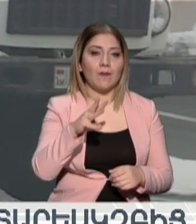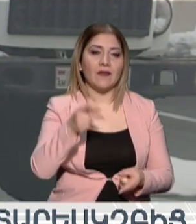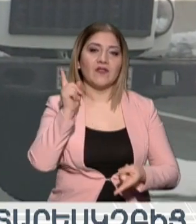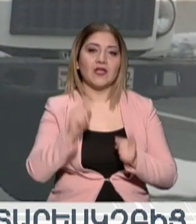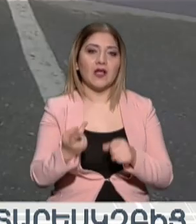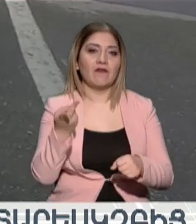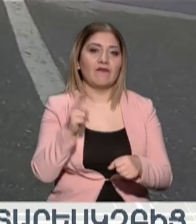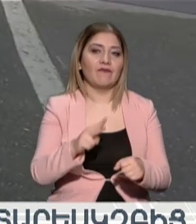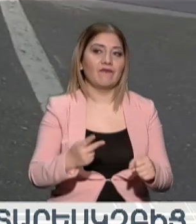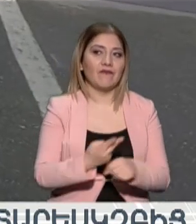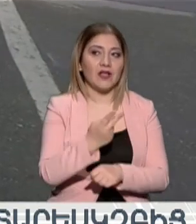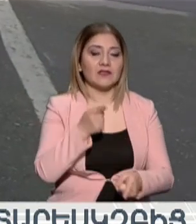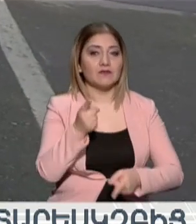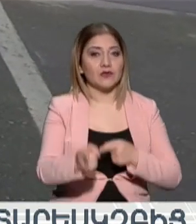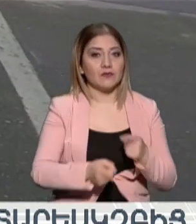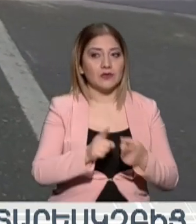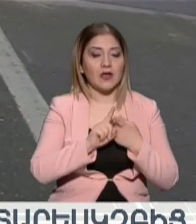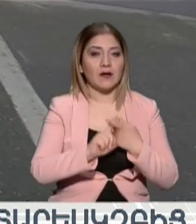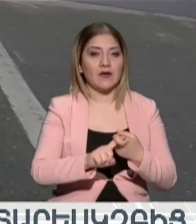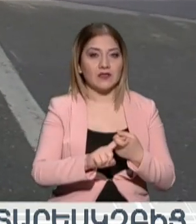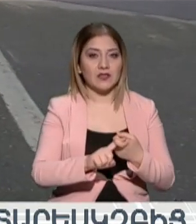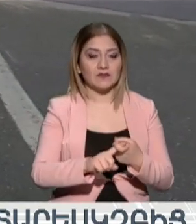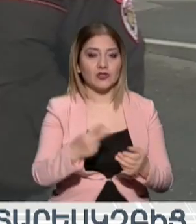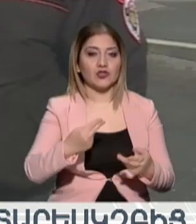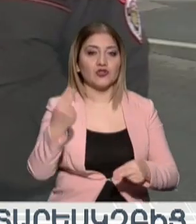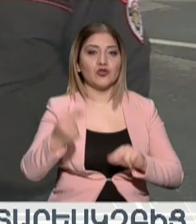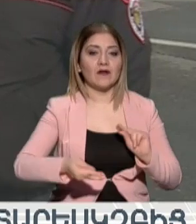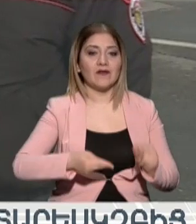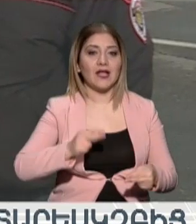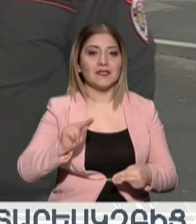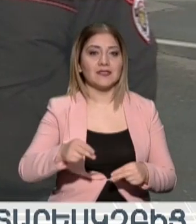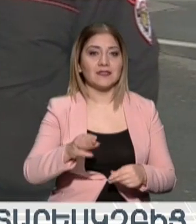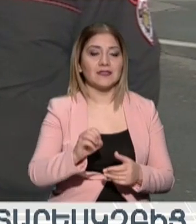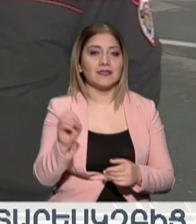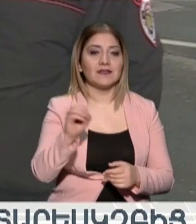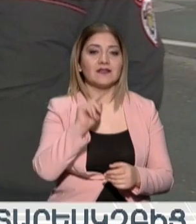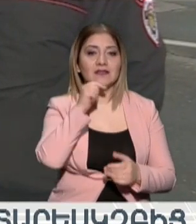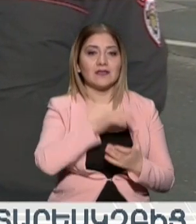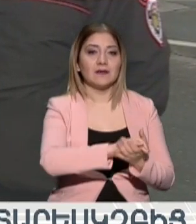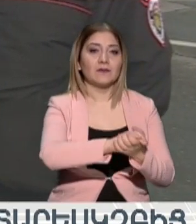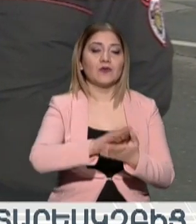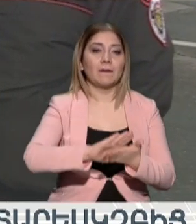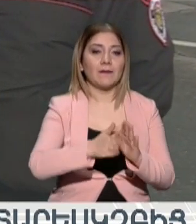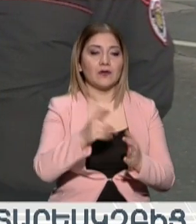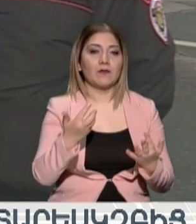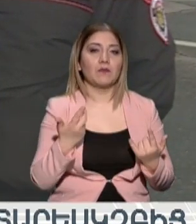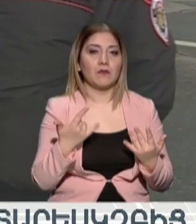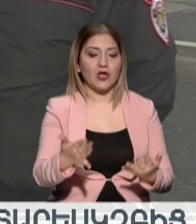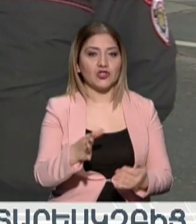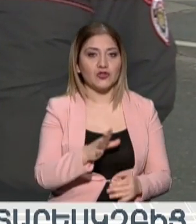իրական պայմաններում։ Նշված փոփոխությունը կապված է, երբ որ ստորագրվեց Եվրոասոցիացիոն պայմանագիրը, նշված պայմանագրի պահանջներից